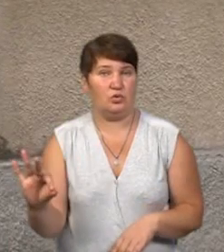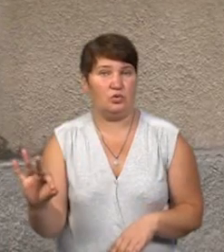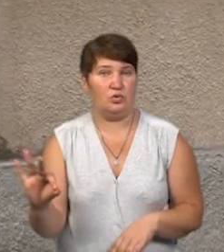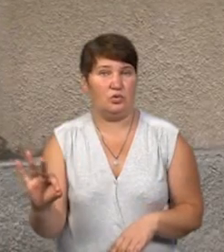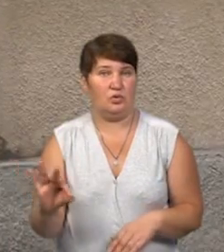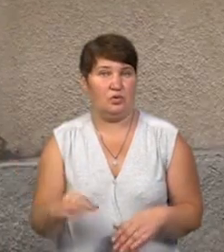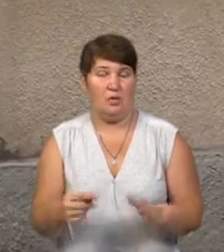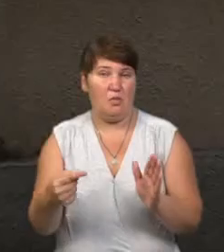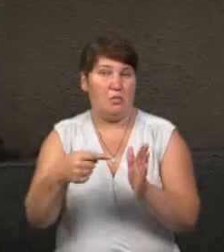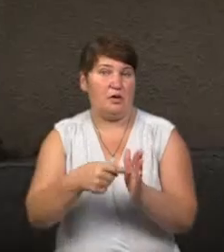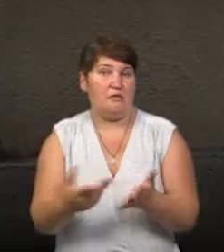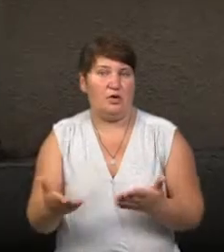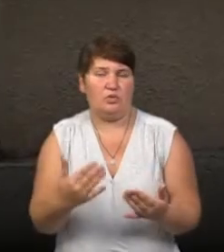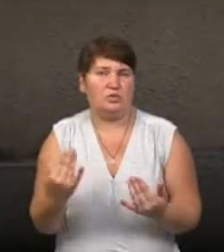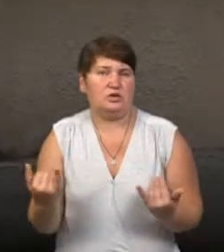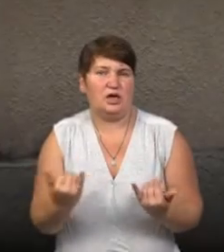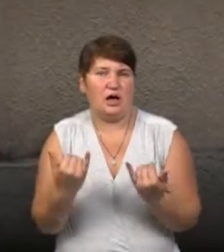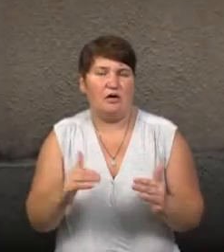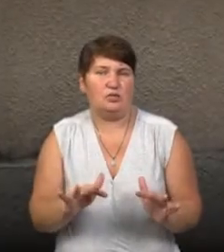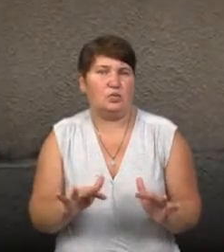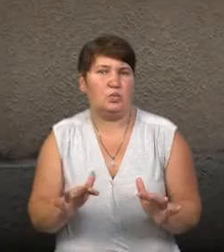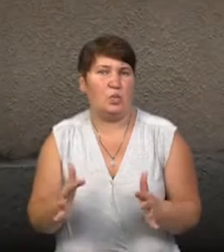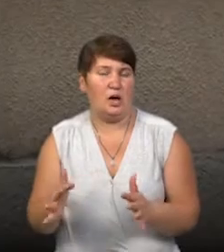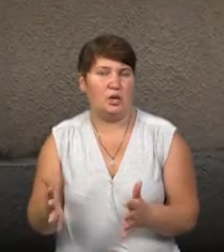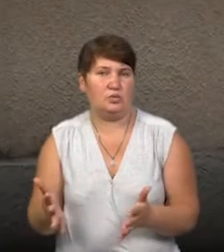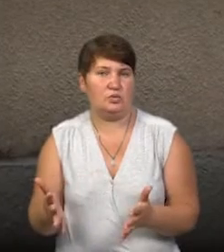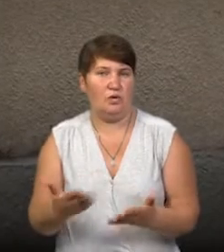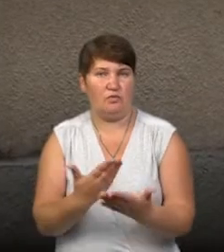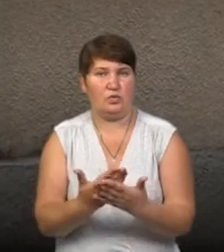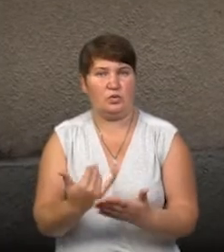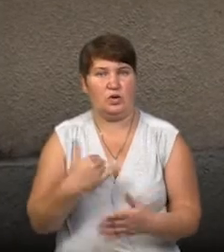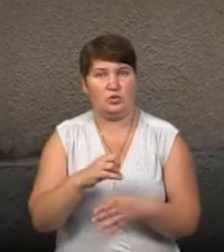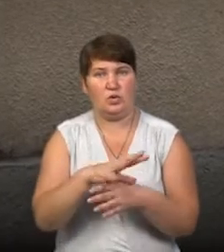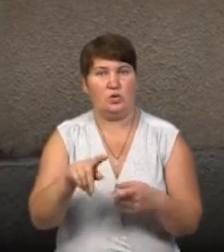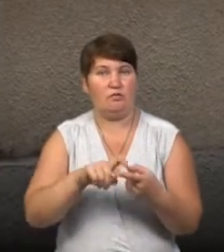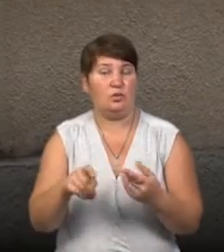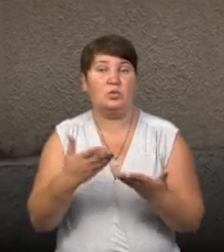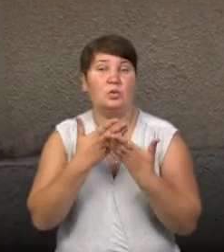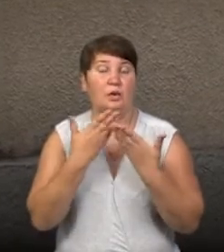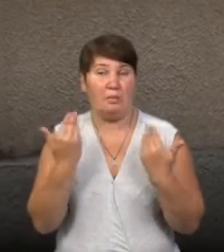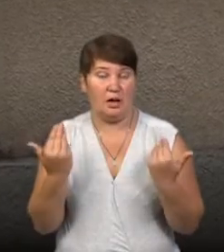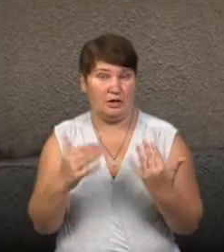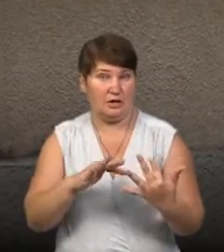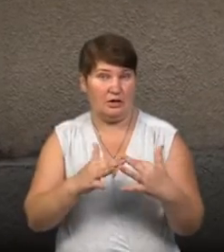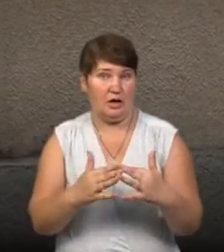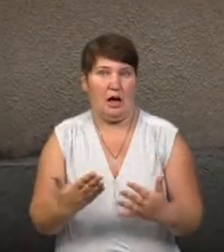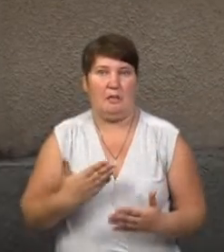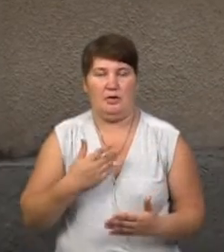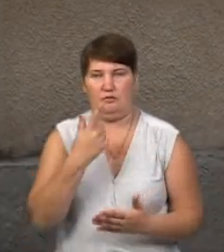таку цікаву ситуацію, що вроді у нас і коронавірусу немає, але ми в червоній